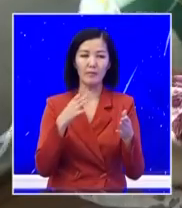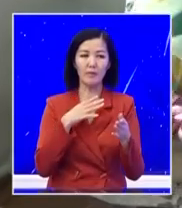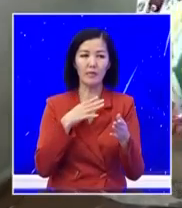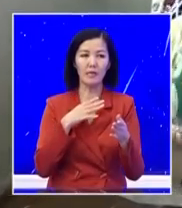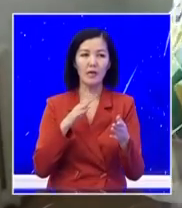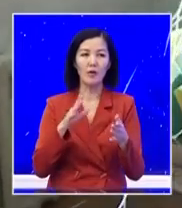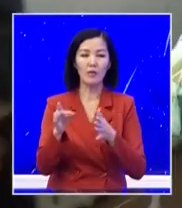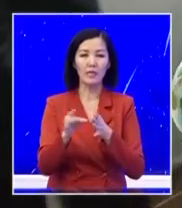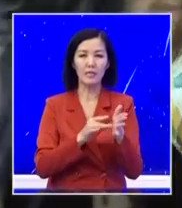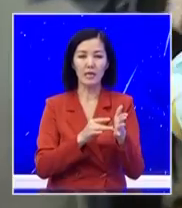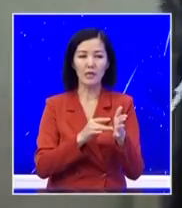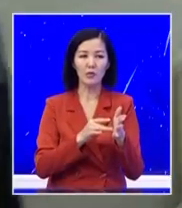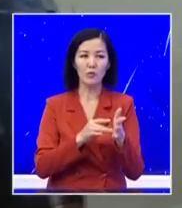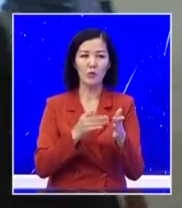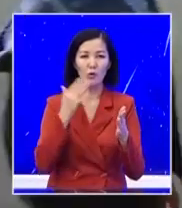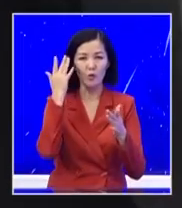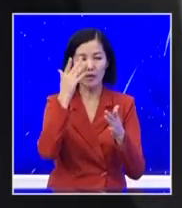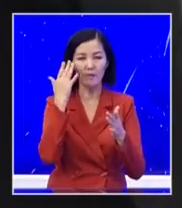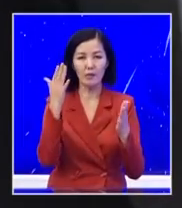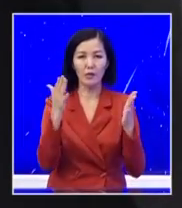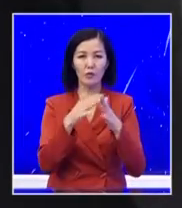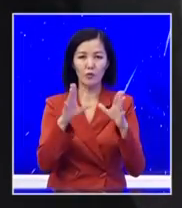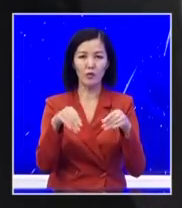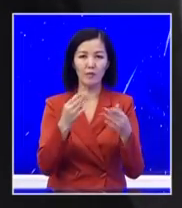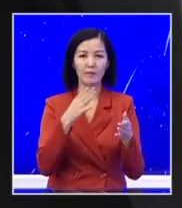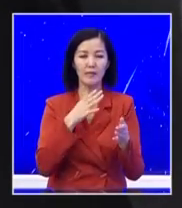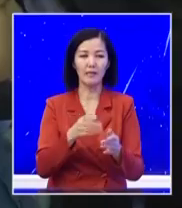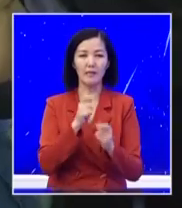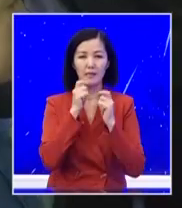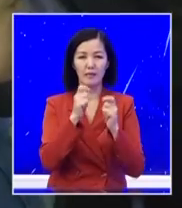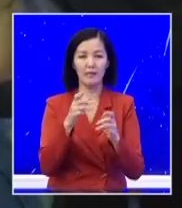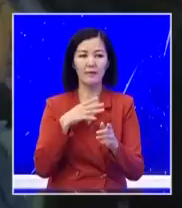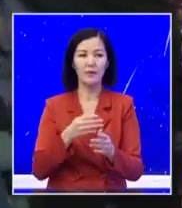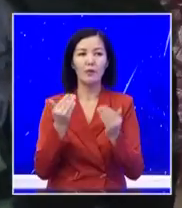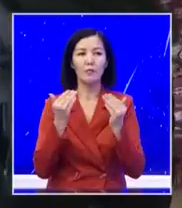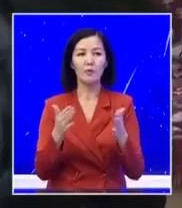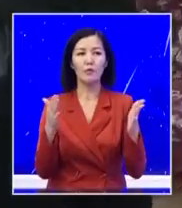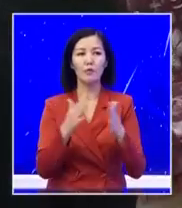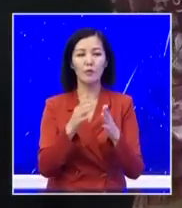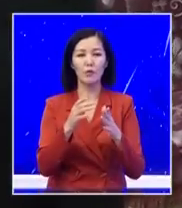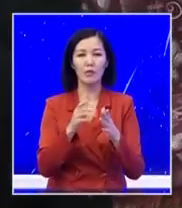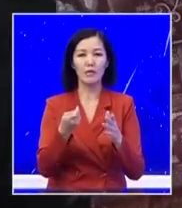Артынша тосын сый көптен армандаған үйдің кілтін табыстады. Бүгінгі кілт табысты